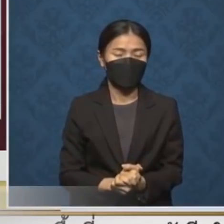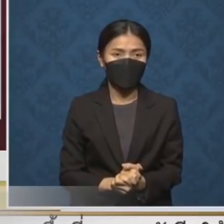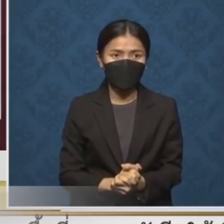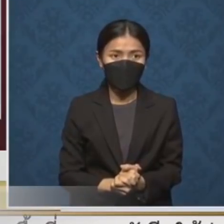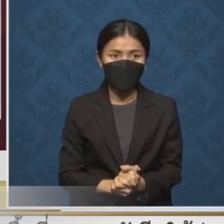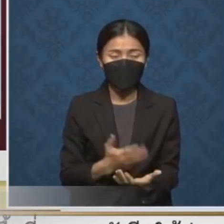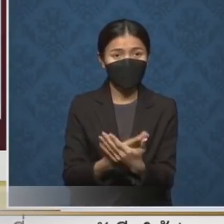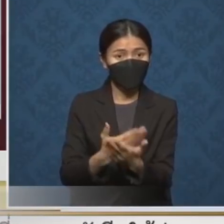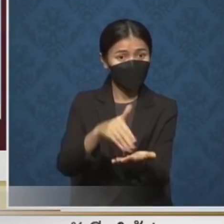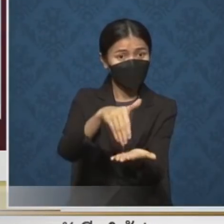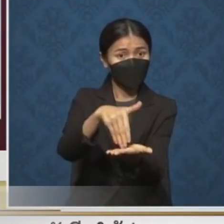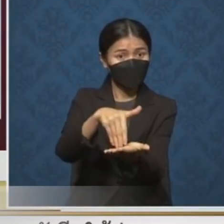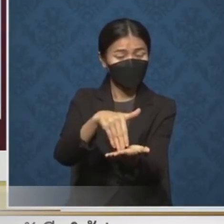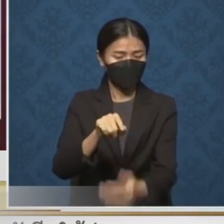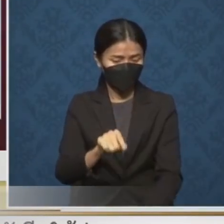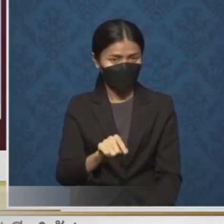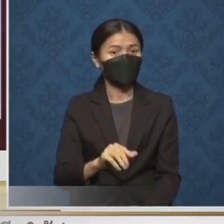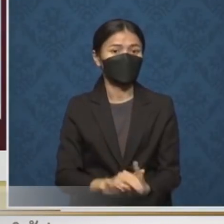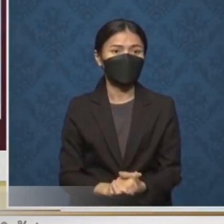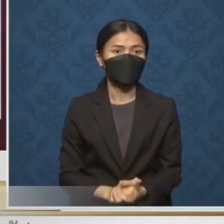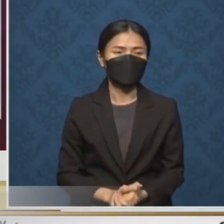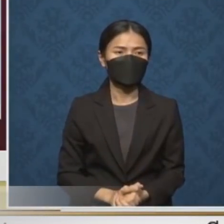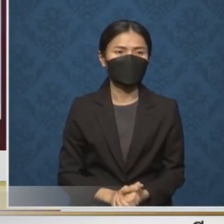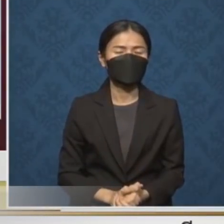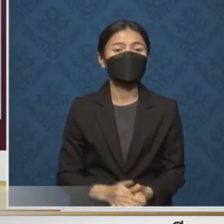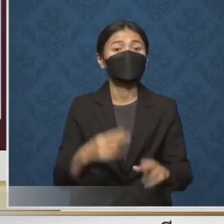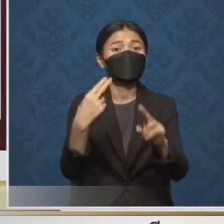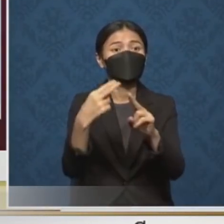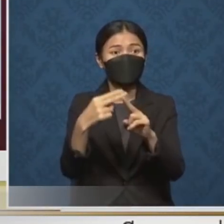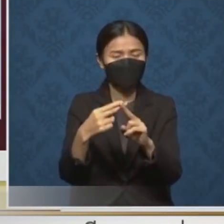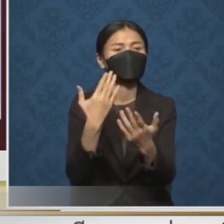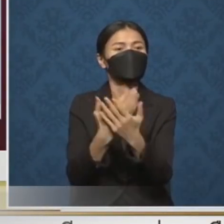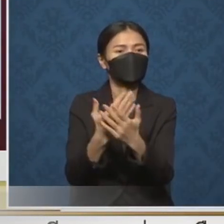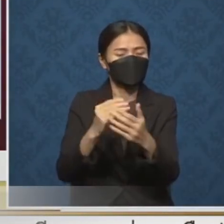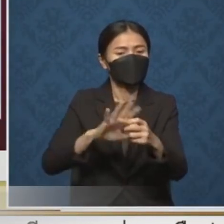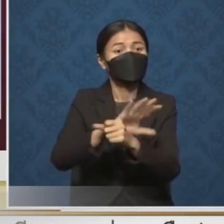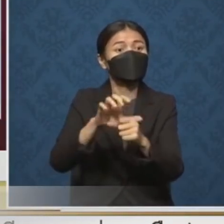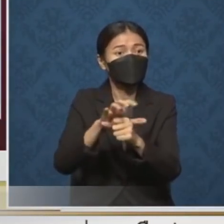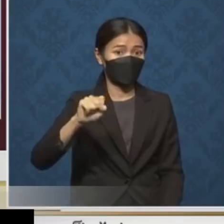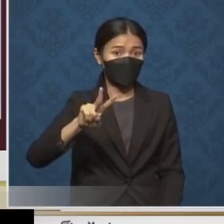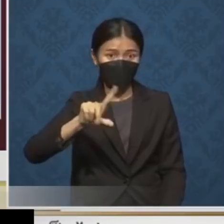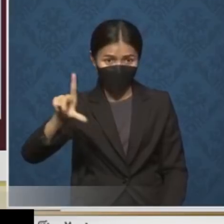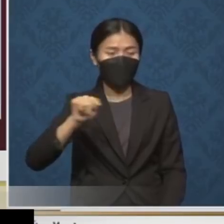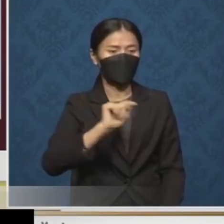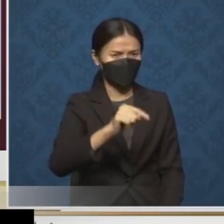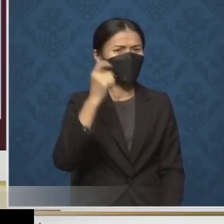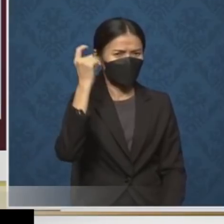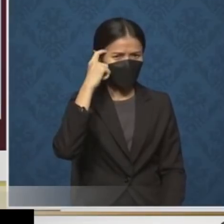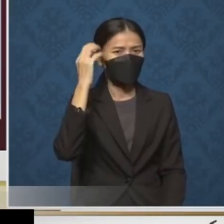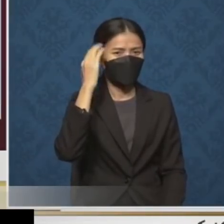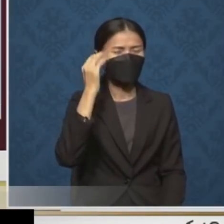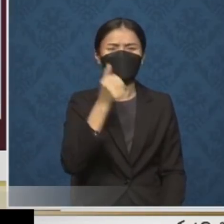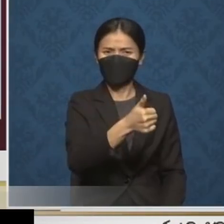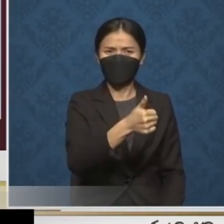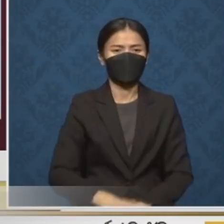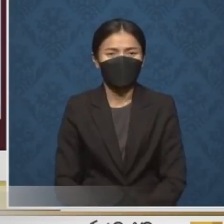งบกลางที่ใช้ชื่อว่าค่าใช้จ่ายในการบรรเทาแก้ไขปัญหาโควิด -19 นั้นถูกใช้ไปทำอะไรบ้างมีค่าใช้จ่ายในการจัดทำ